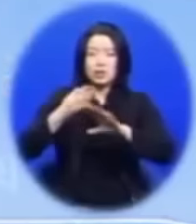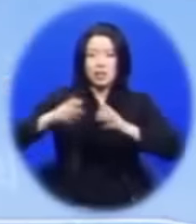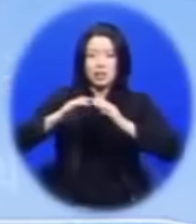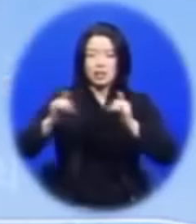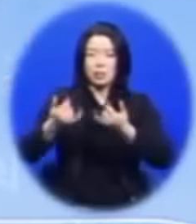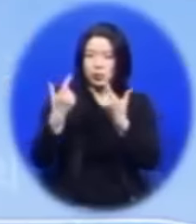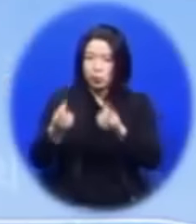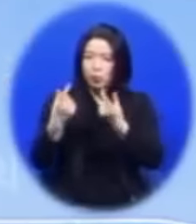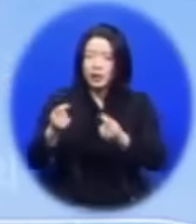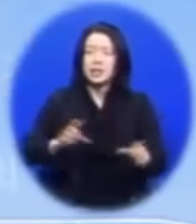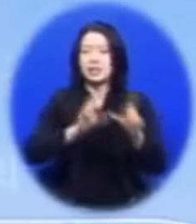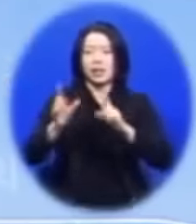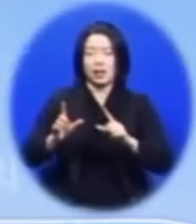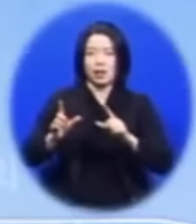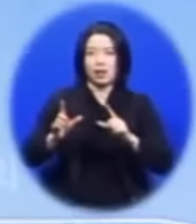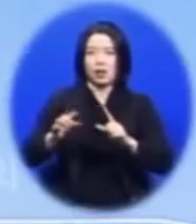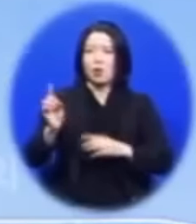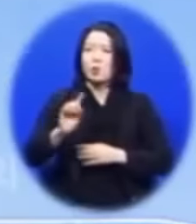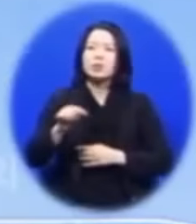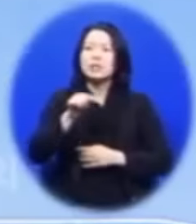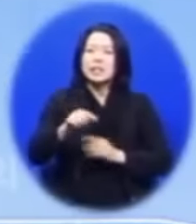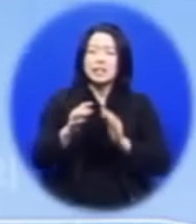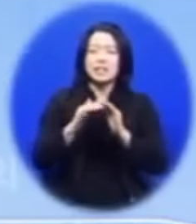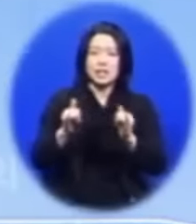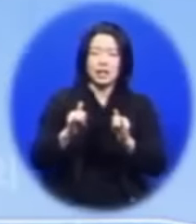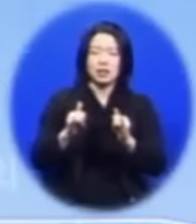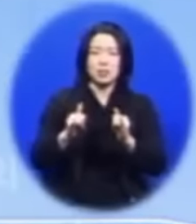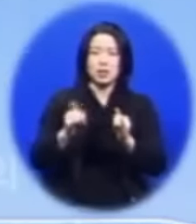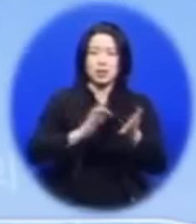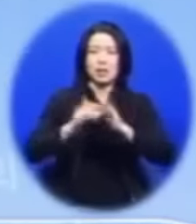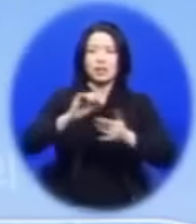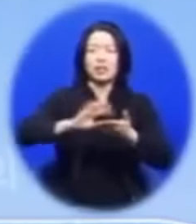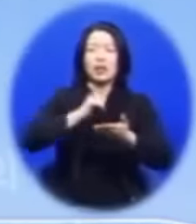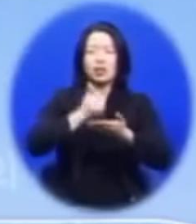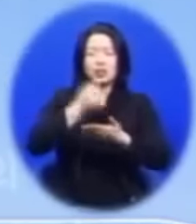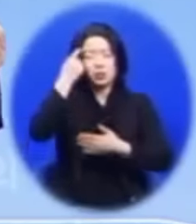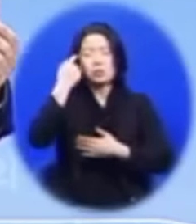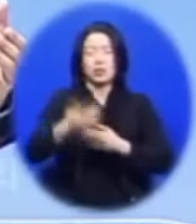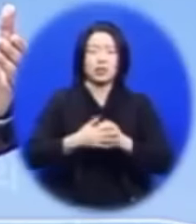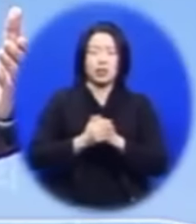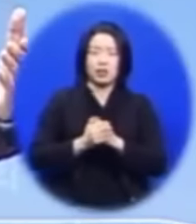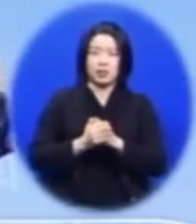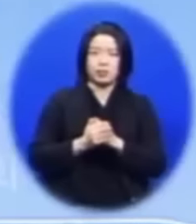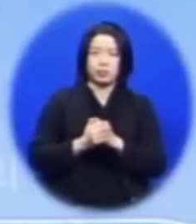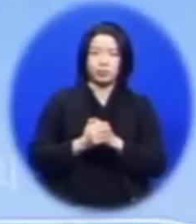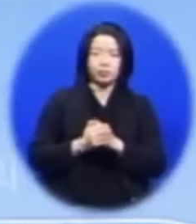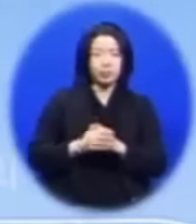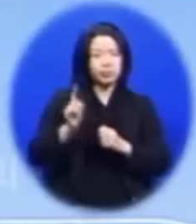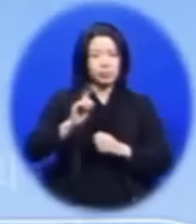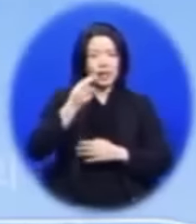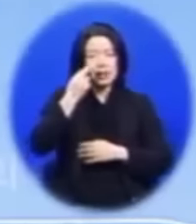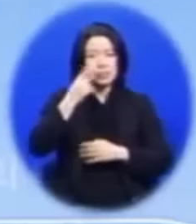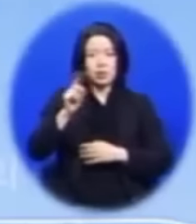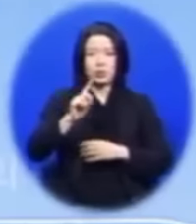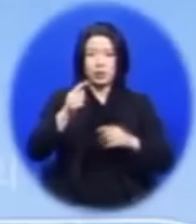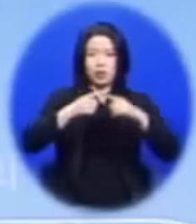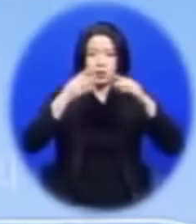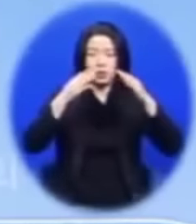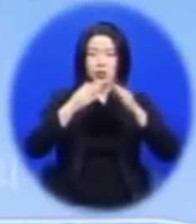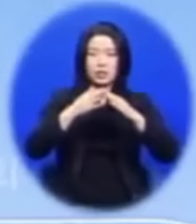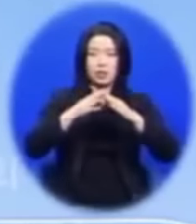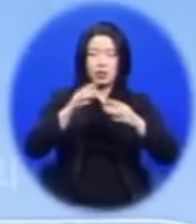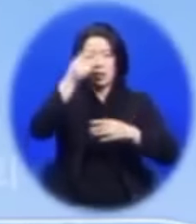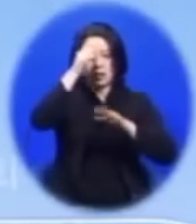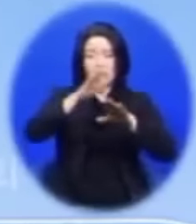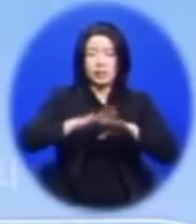사람이 어떻게 예수가 그리스도냐 말입니다 미국의 어느 교회가 예배당을 새로 마련을 했는데 그